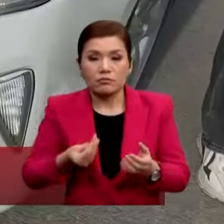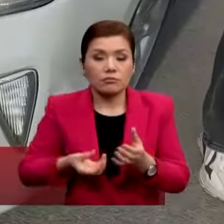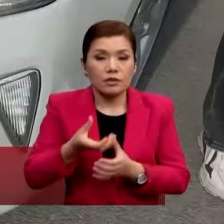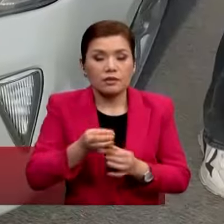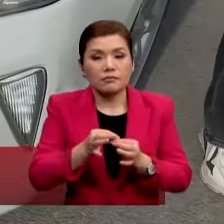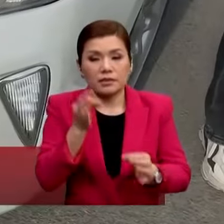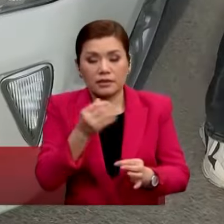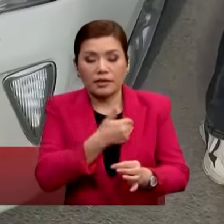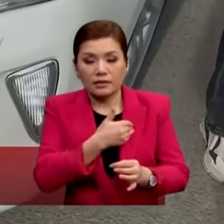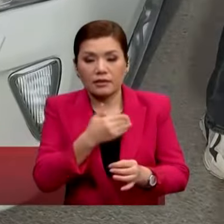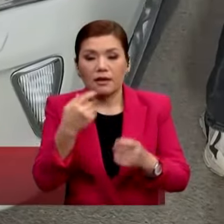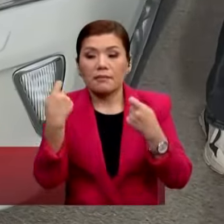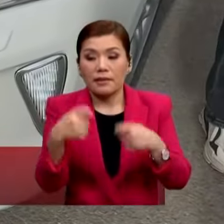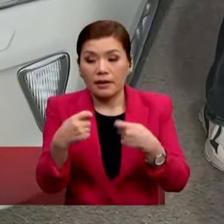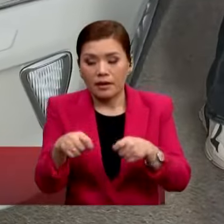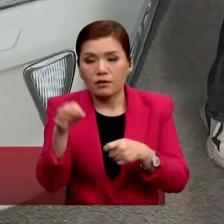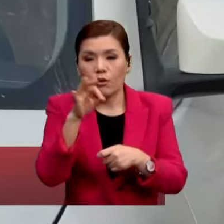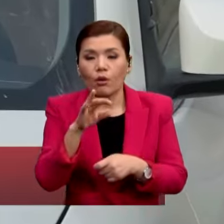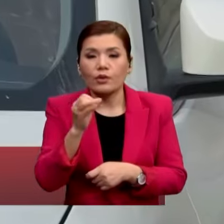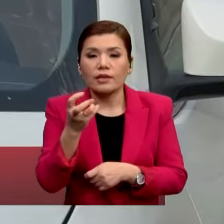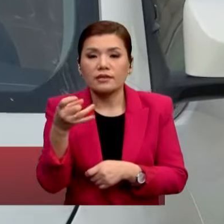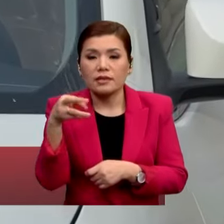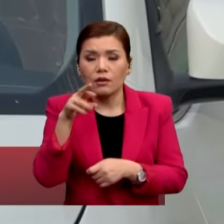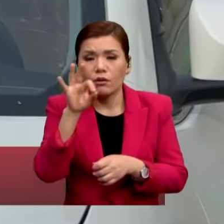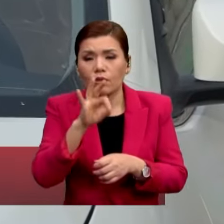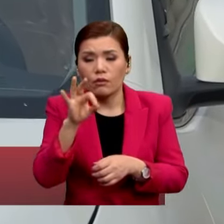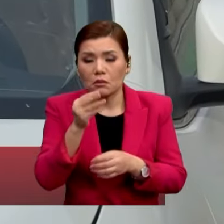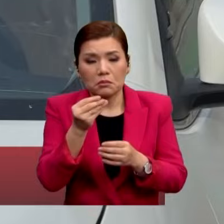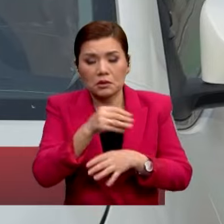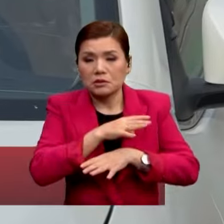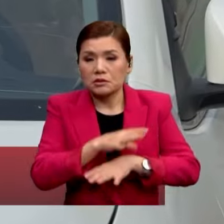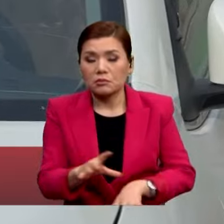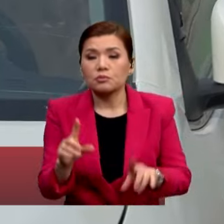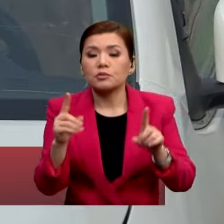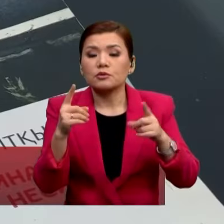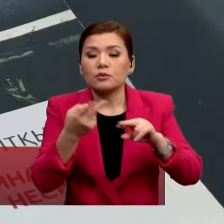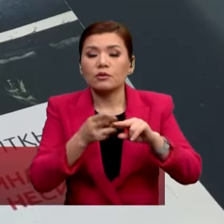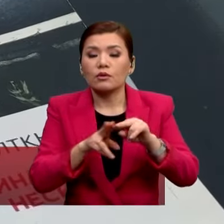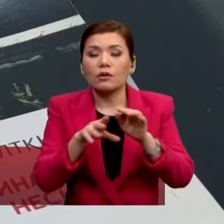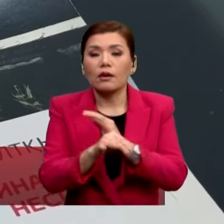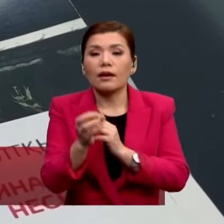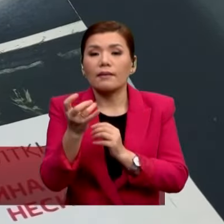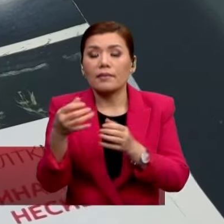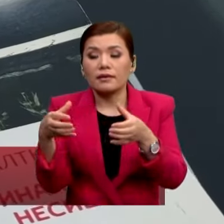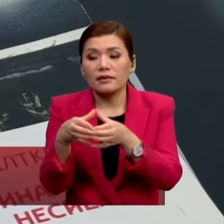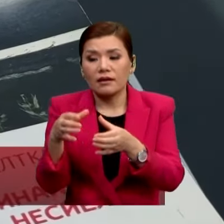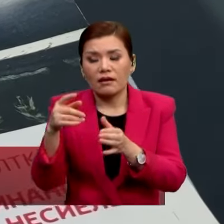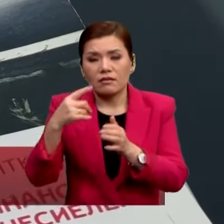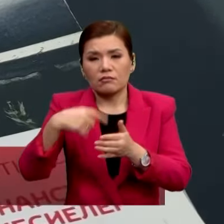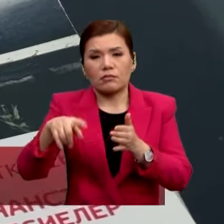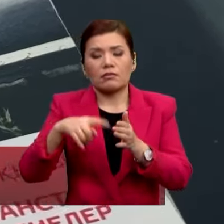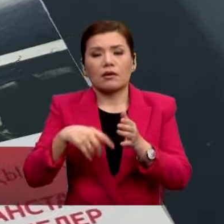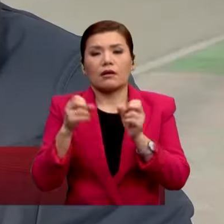Кейін сатылымға шығарғанда утилизациялық алымының төленбегенін біледі. Халықтың сенімінен шыққан компанияға алданғаным ба